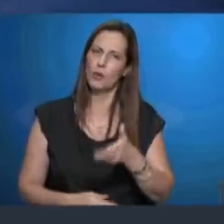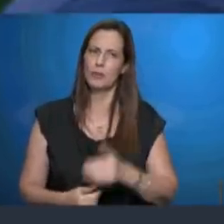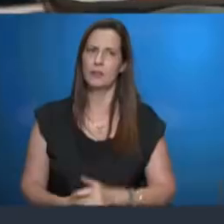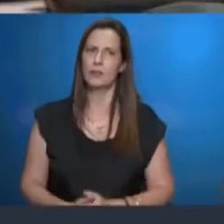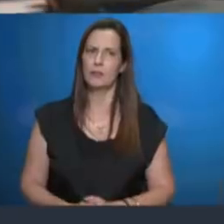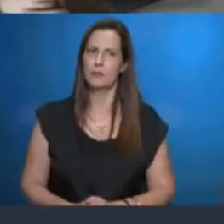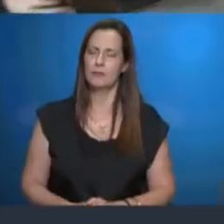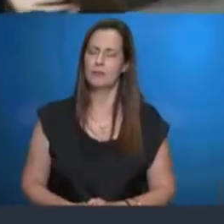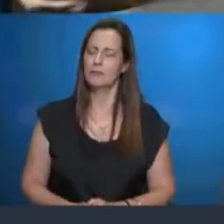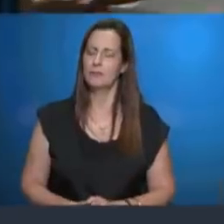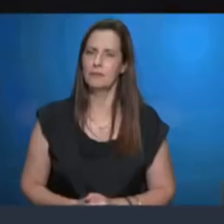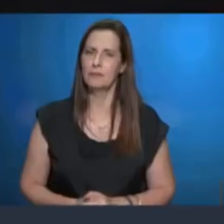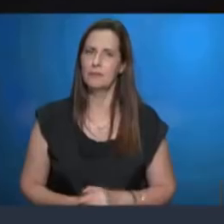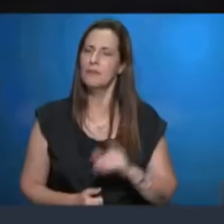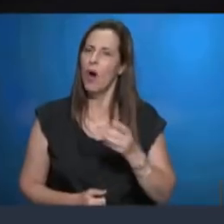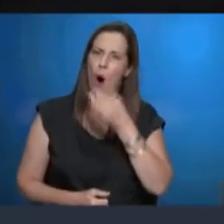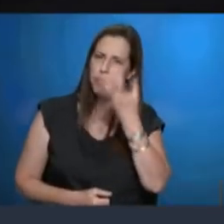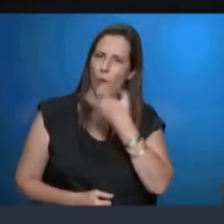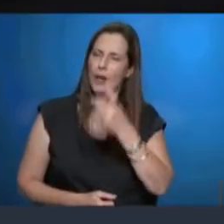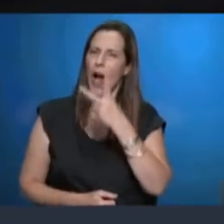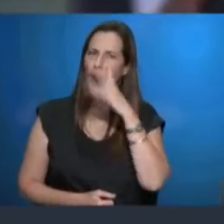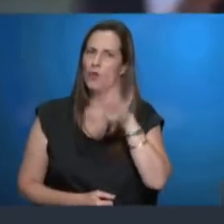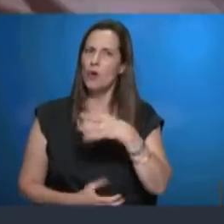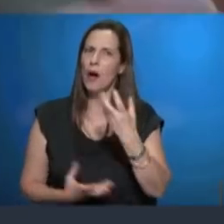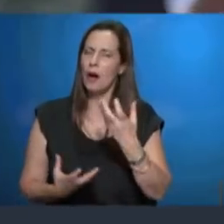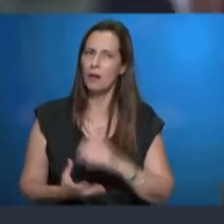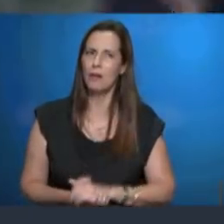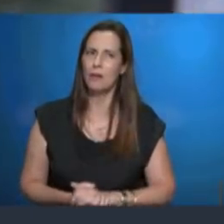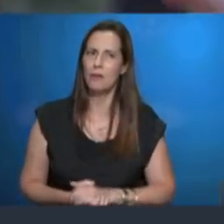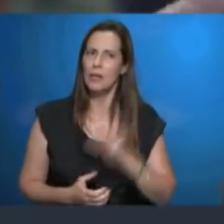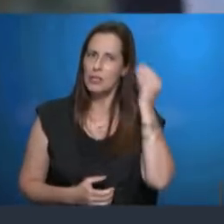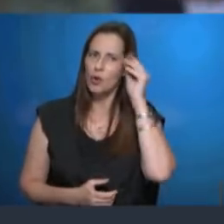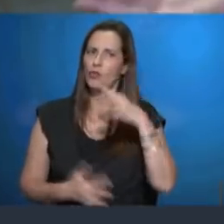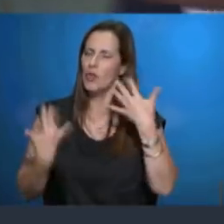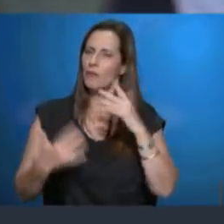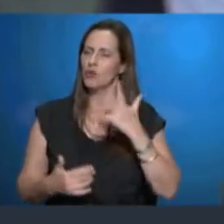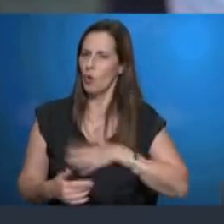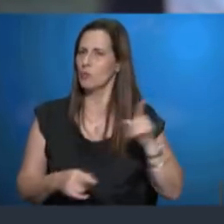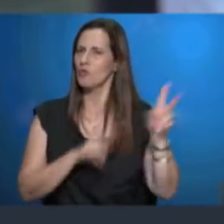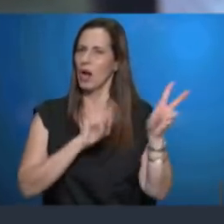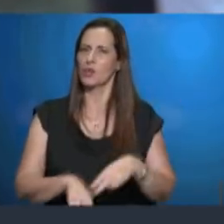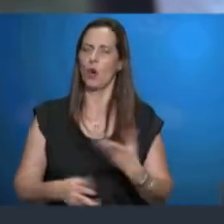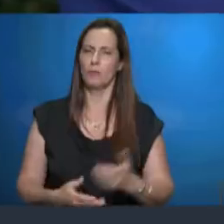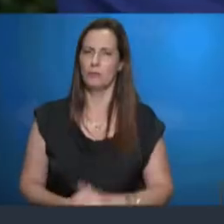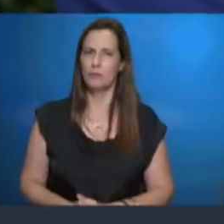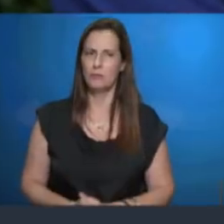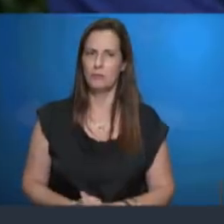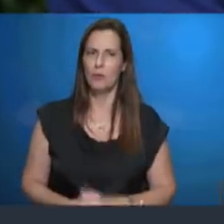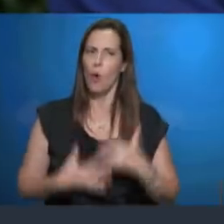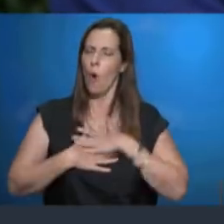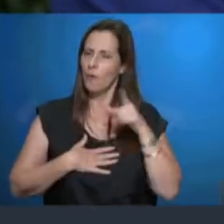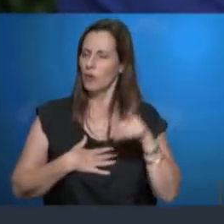שלו. וואלה? כן. מאיפה? מזיכרון. בין ביס לביס ראינו המון תומכים. מזיכרון יש אווירה שכאילו רוצים אותו בחזרה. ואוהבים